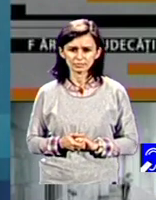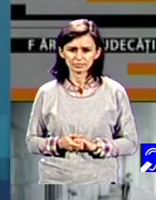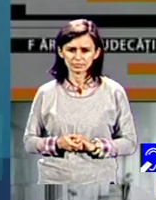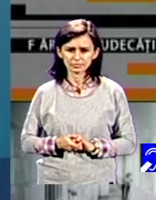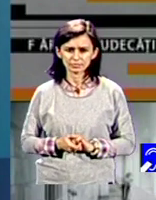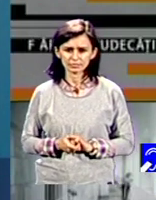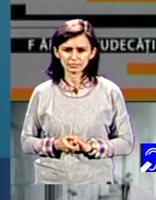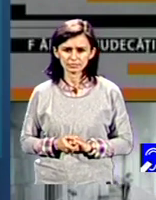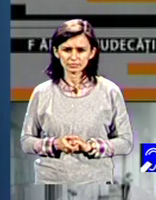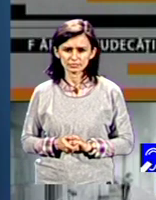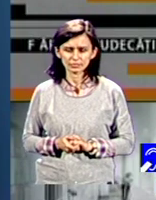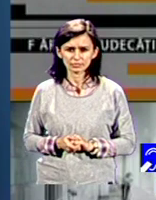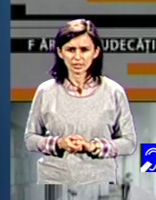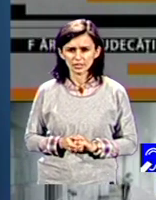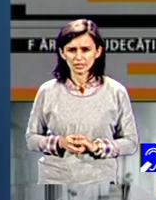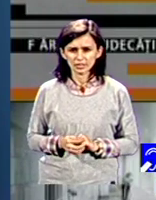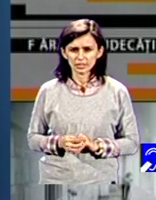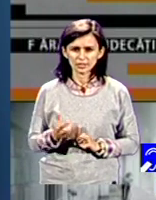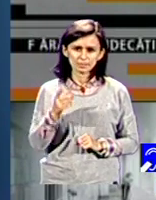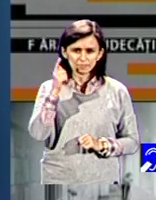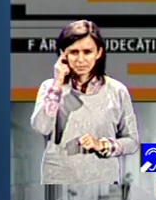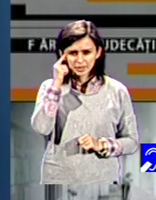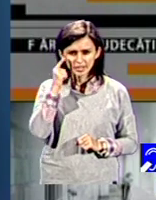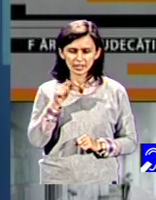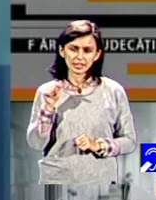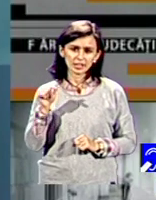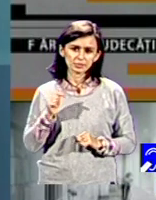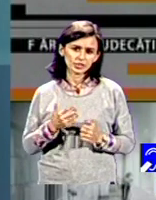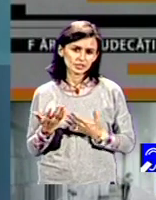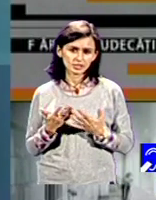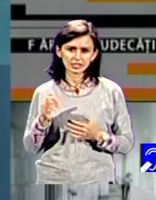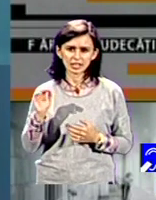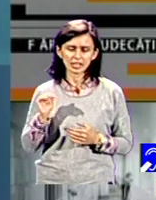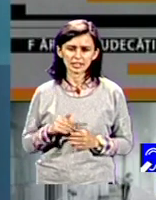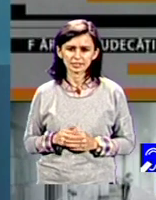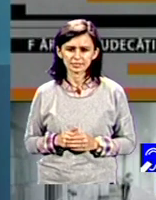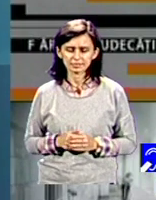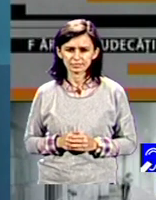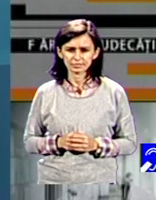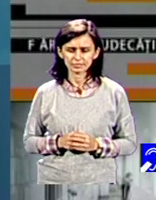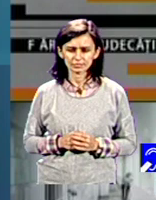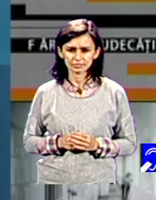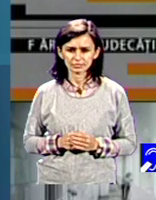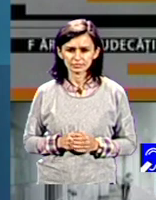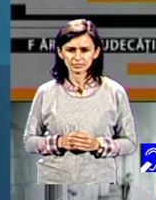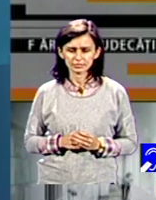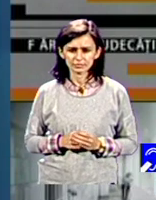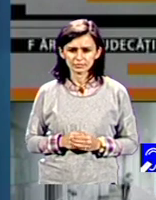am tot vă rog frumos în ultimele noastre minute această această declarație repet extrem de interesantă